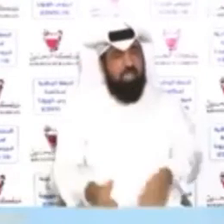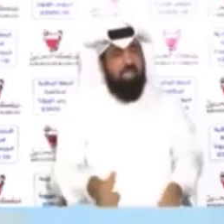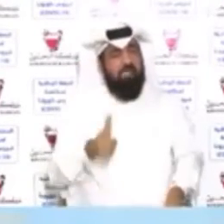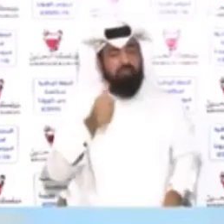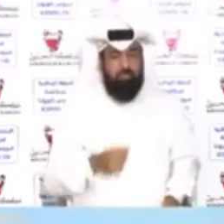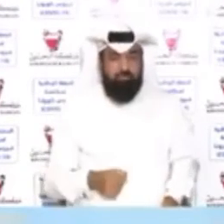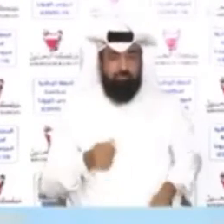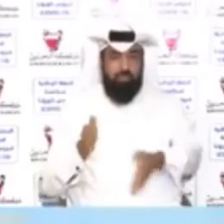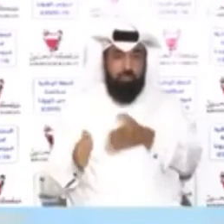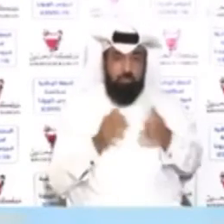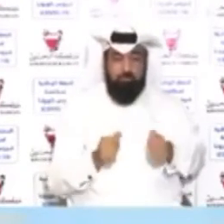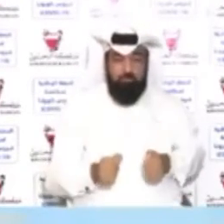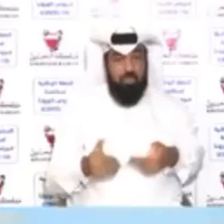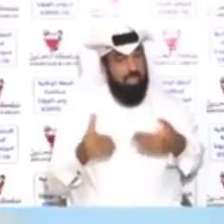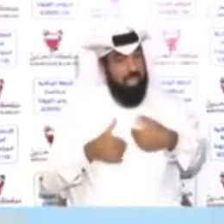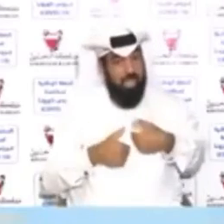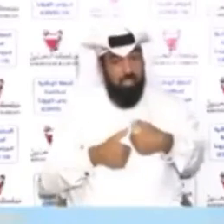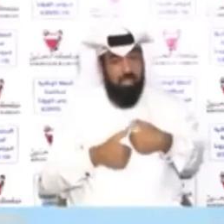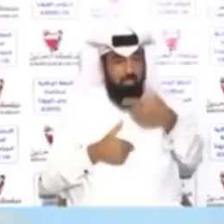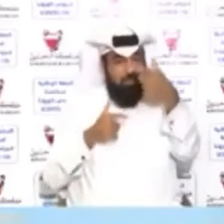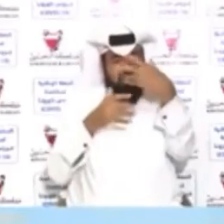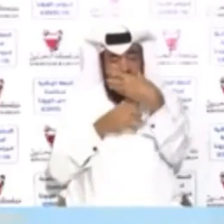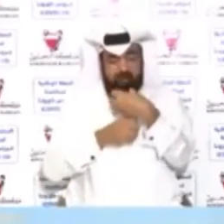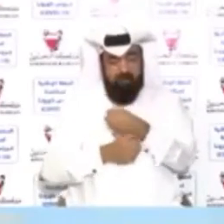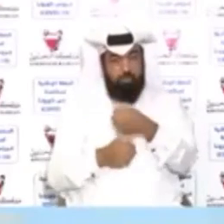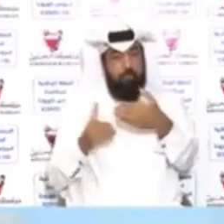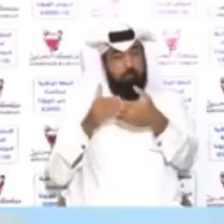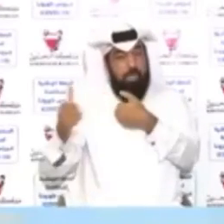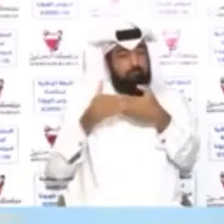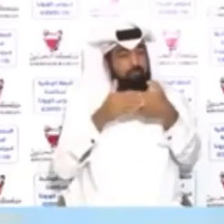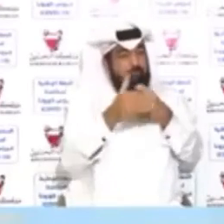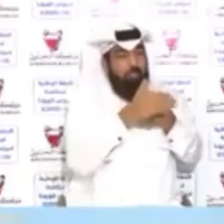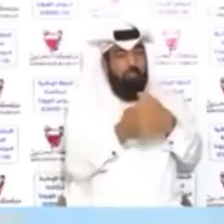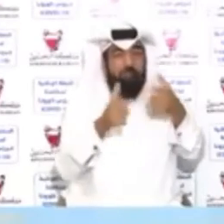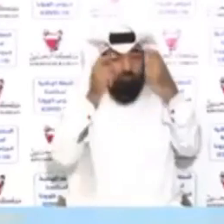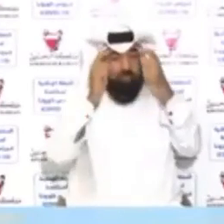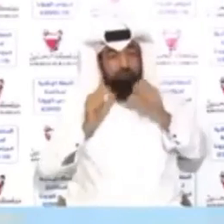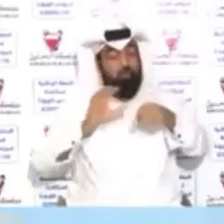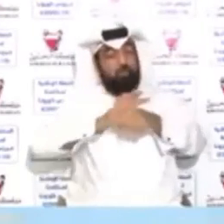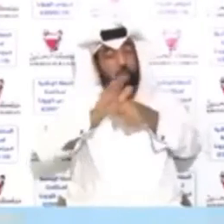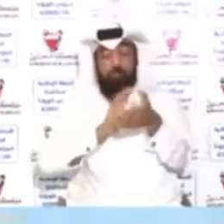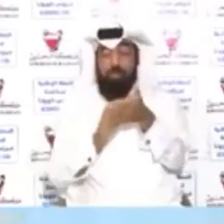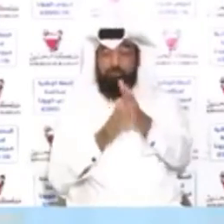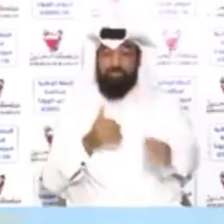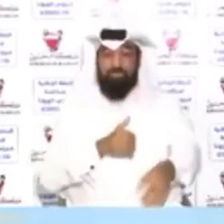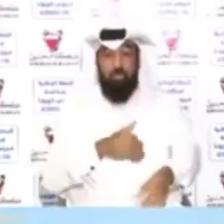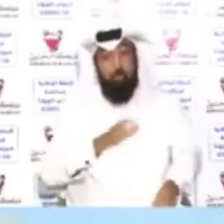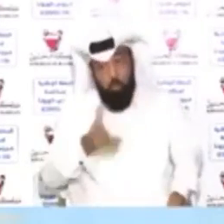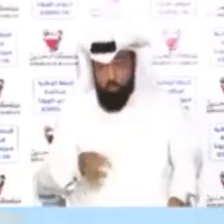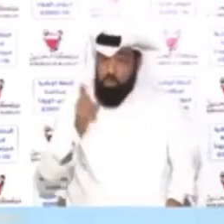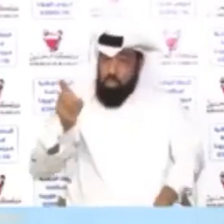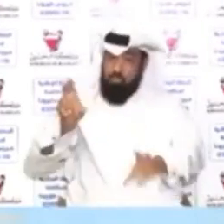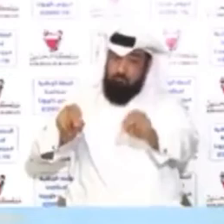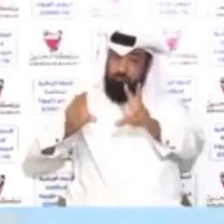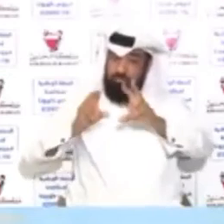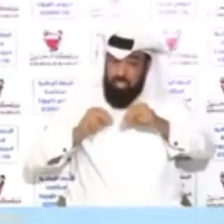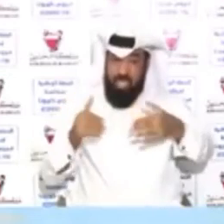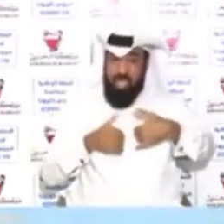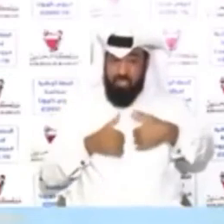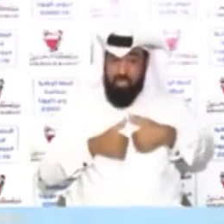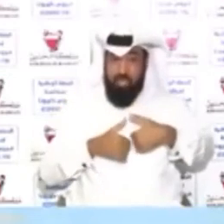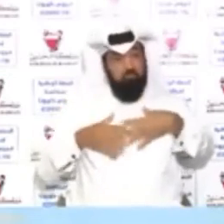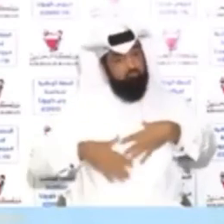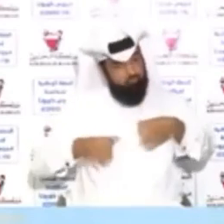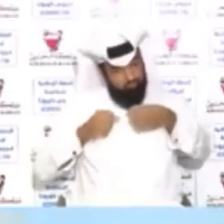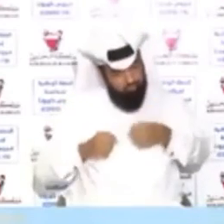نصاب بالفيروس، نحافظ على القريبين منا، عوائلنا، سواء كانوا حتى لو كانوا بحالة صحية جيدة أو من أحبائنا من